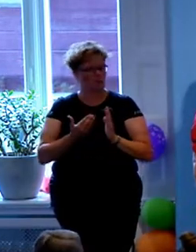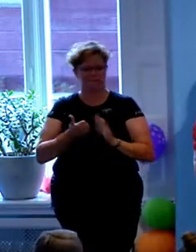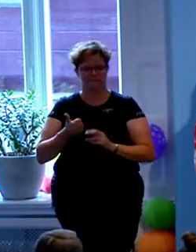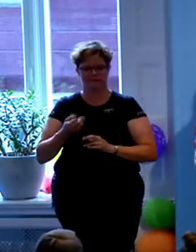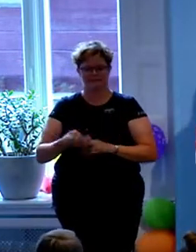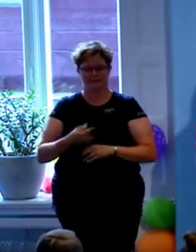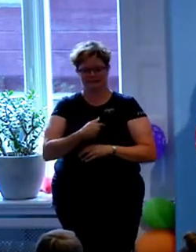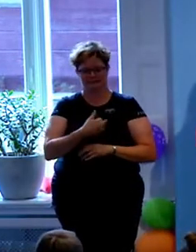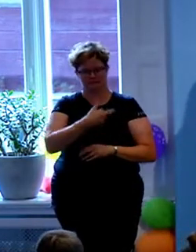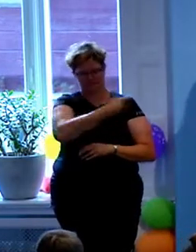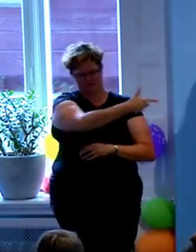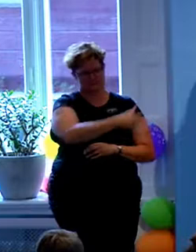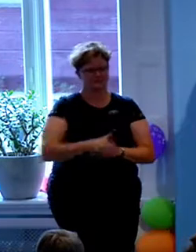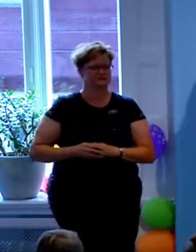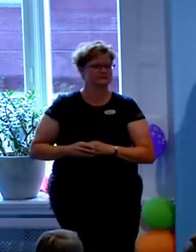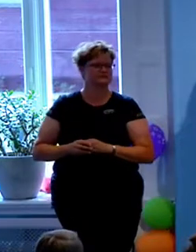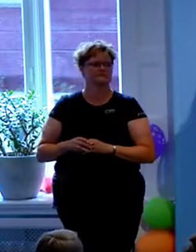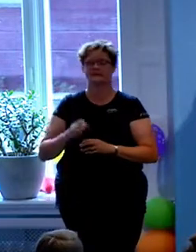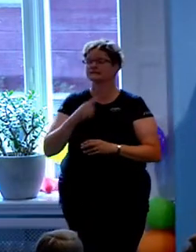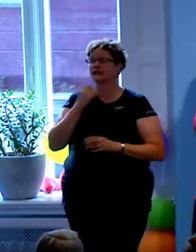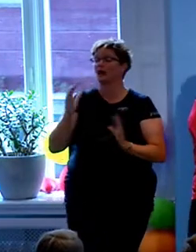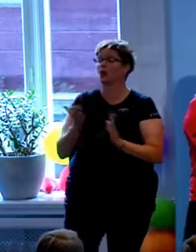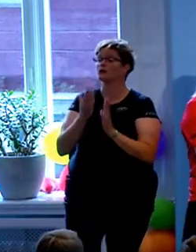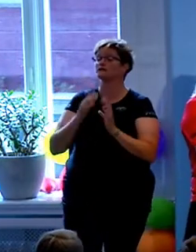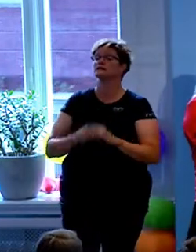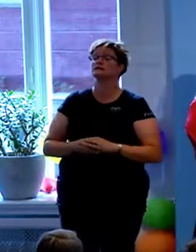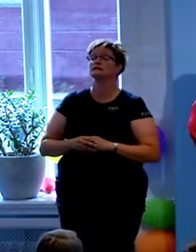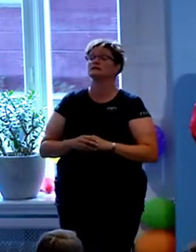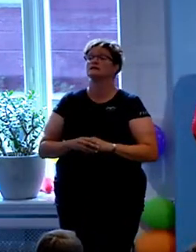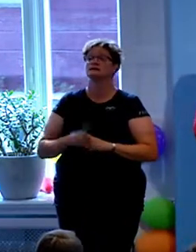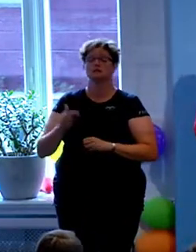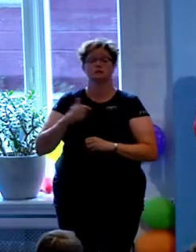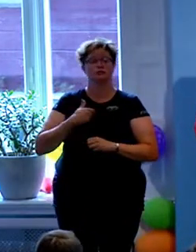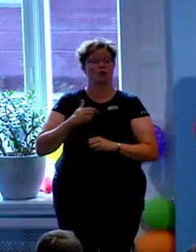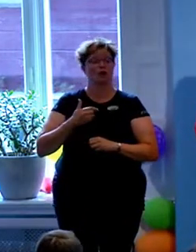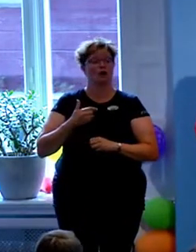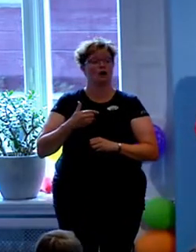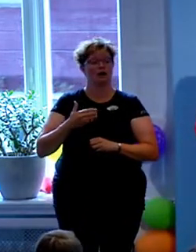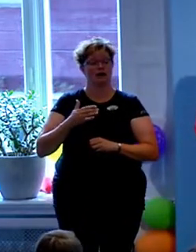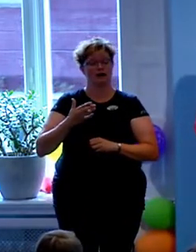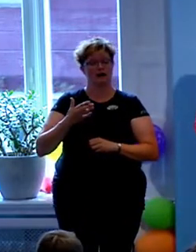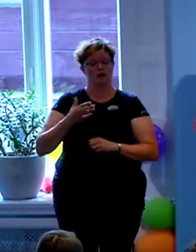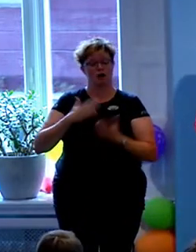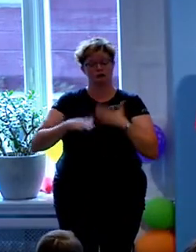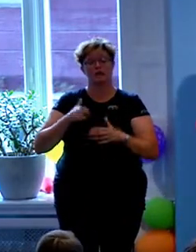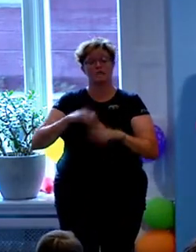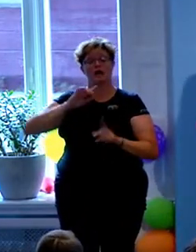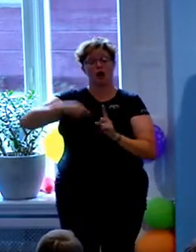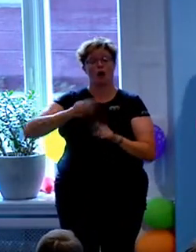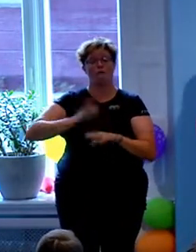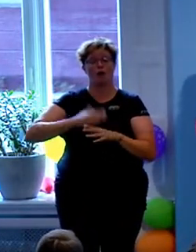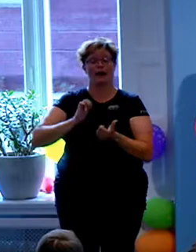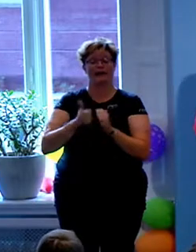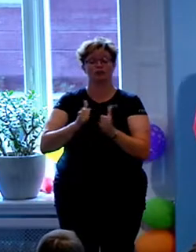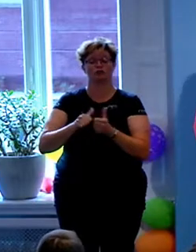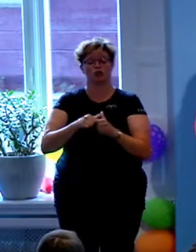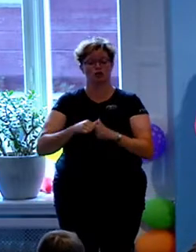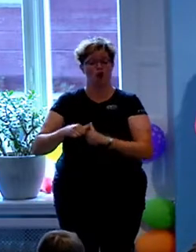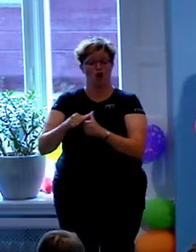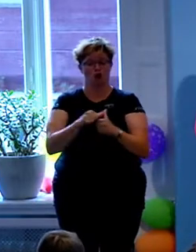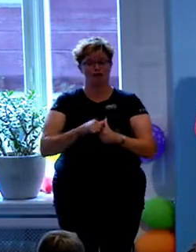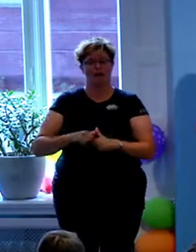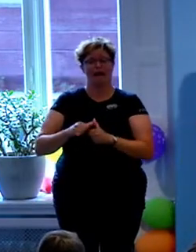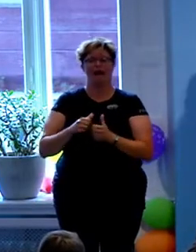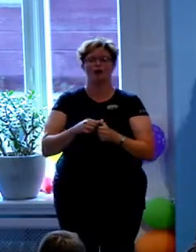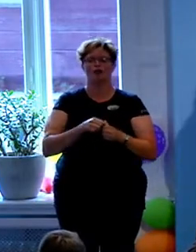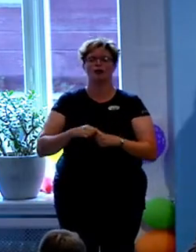den sidan av vårt hit. Vad ska jag säga kort? Jag skulle säga att det är lite mer krav på idrottsrörelsen. Jag tror att den ideella rörelsen